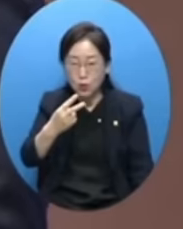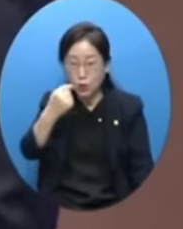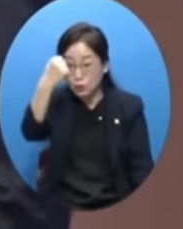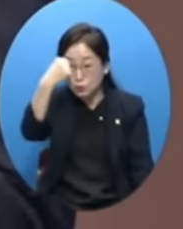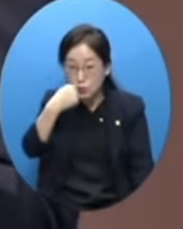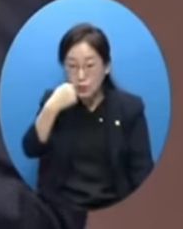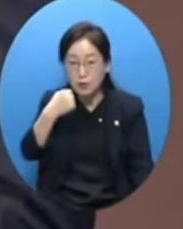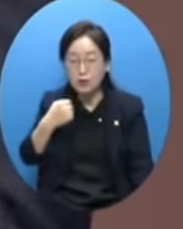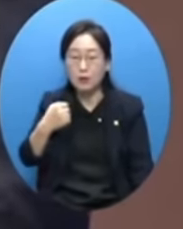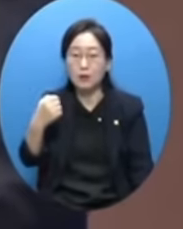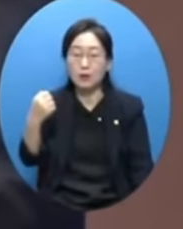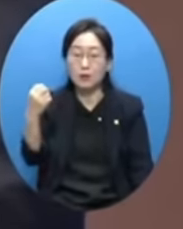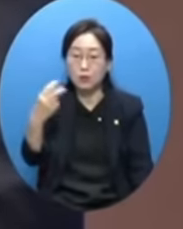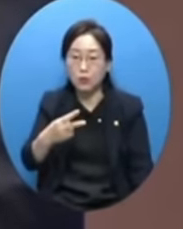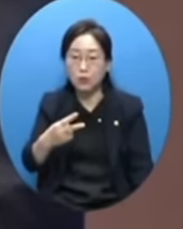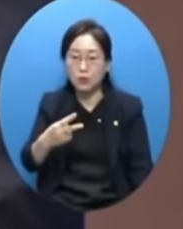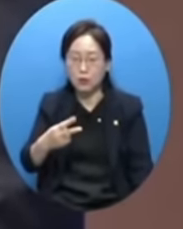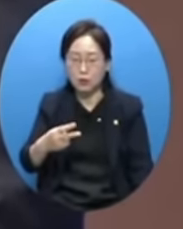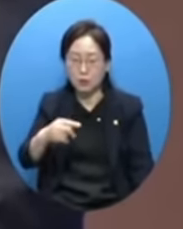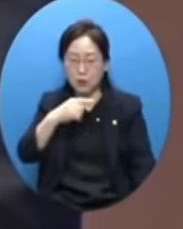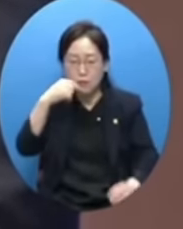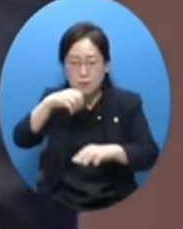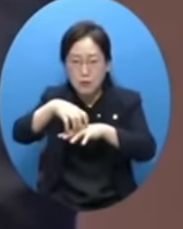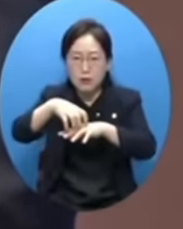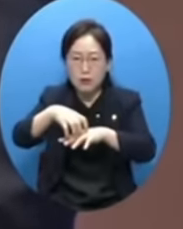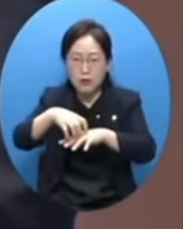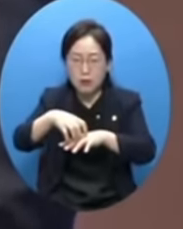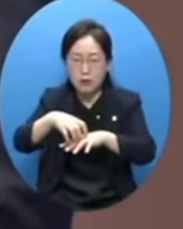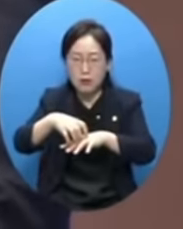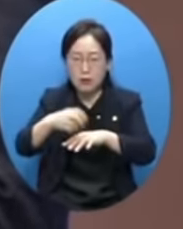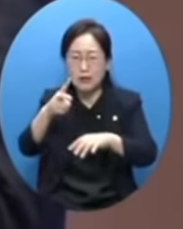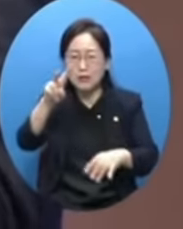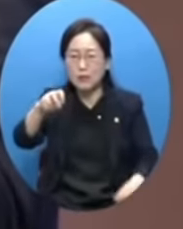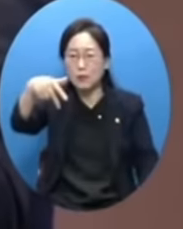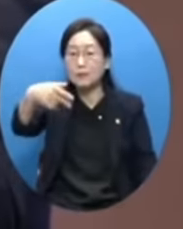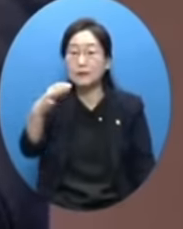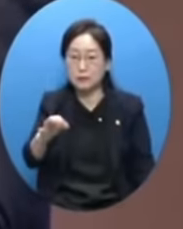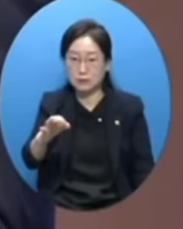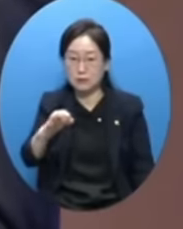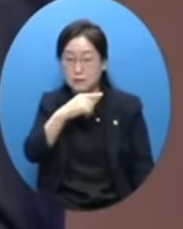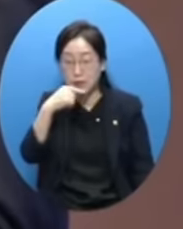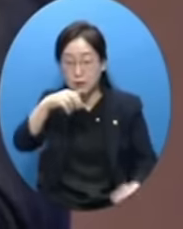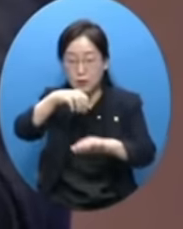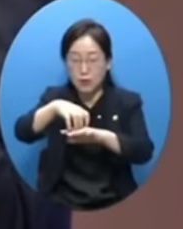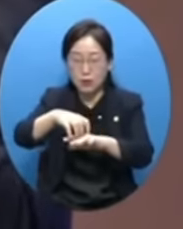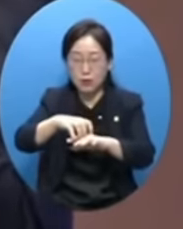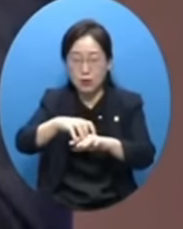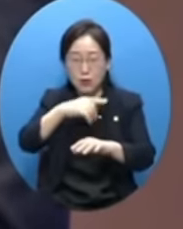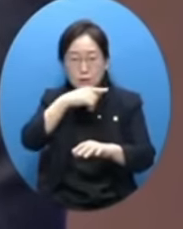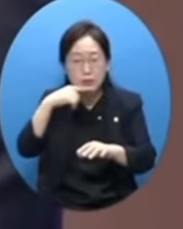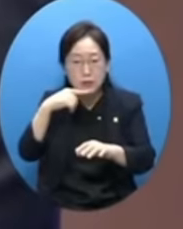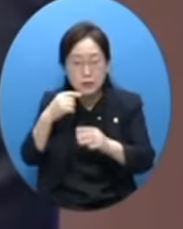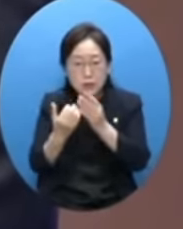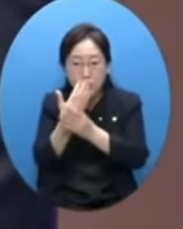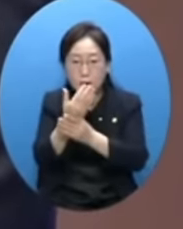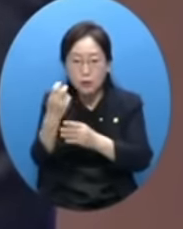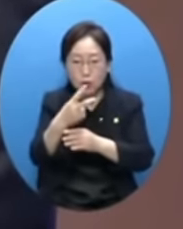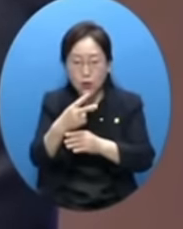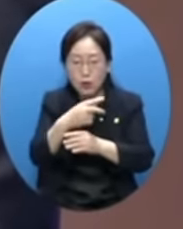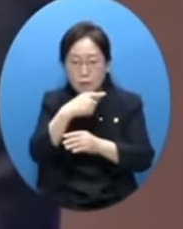안구에 발진과 각종 염증을 일으키고 또 출혈 증세와 피딱지가 앉게